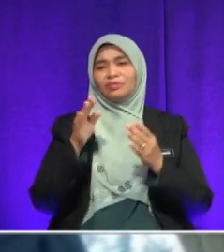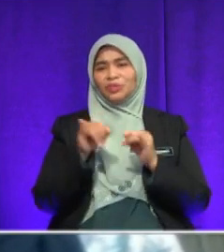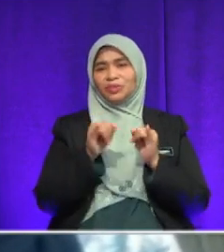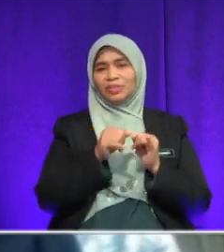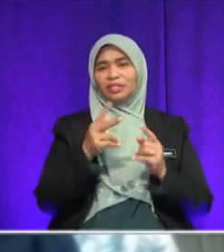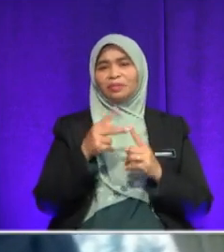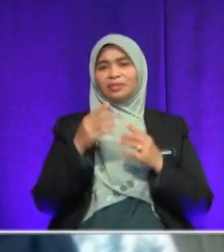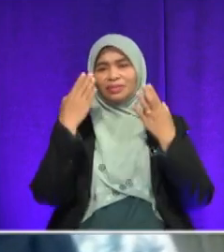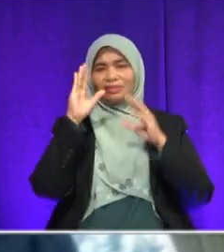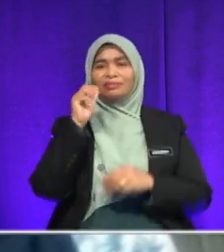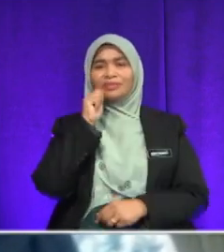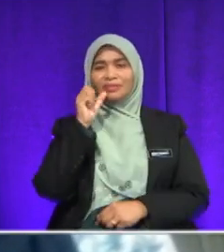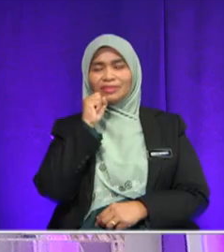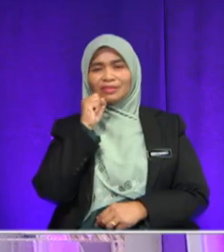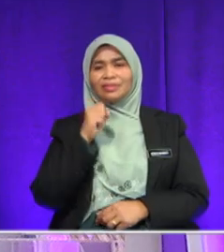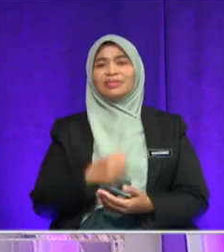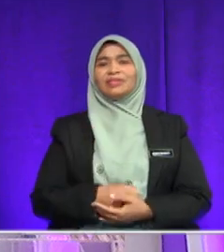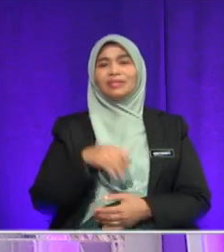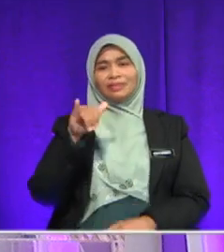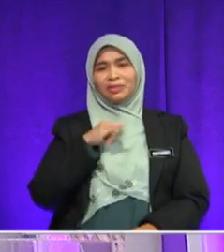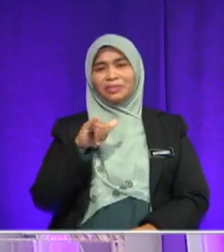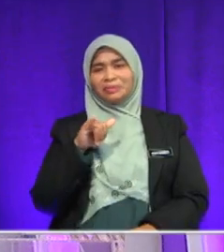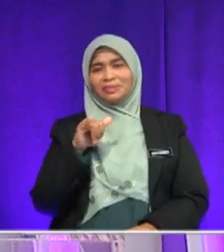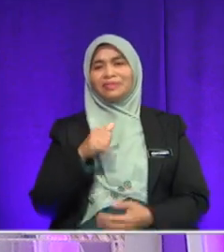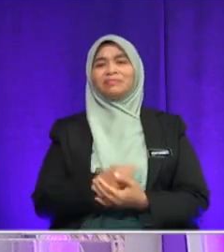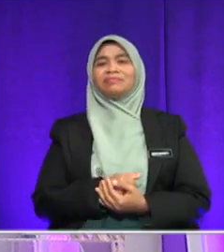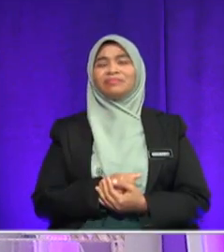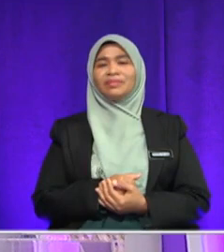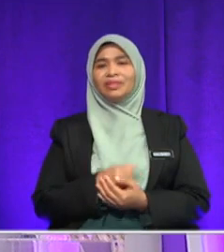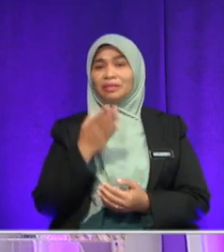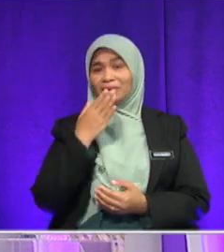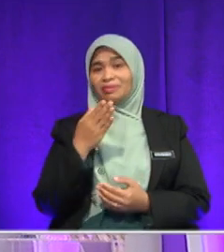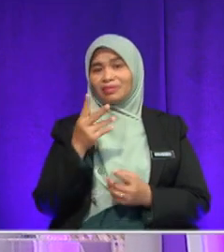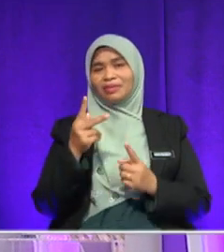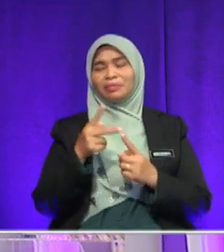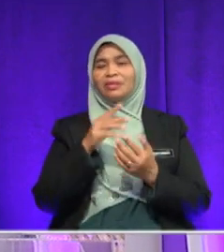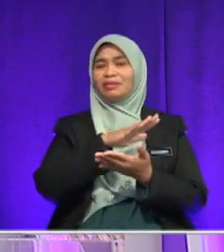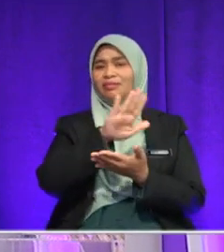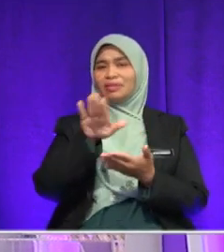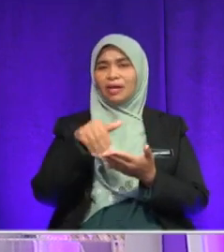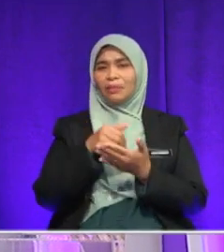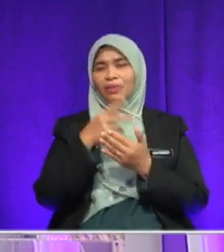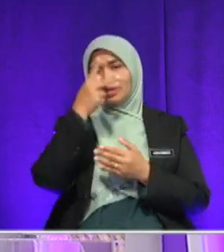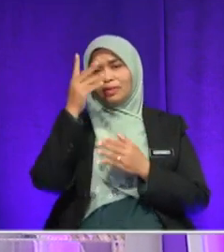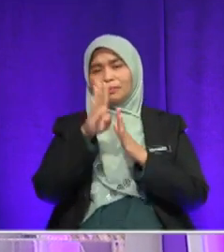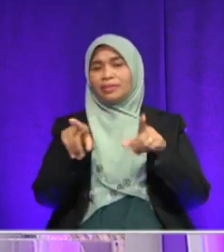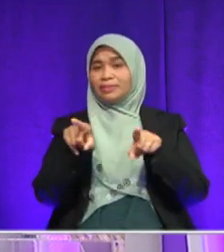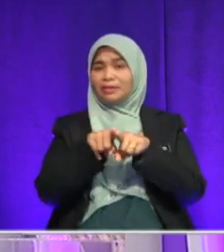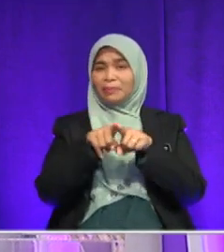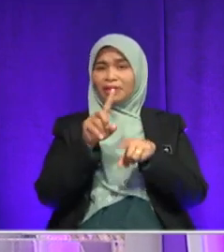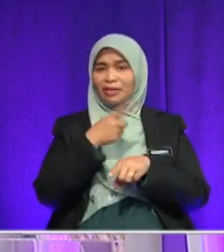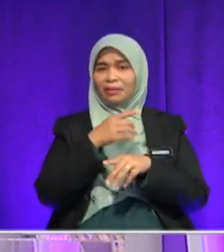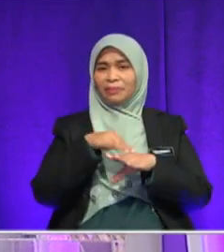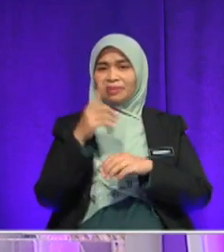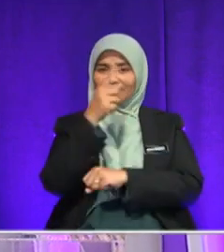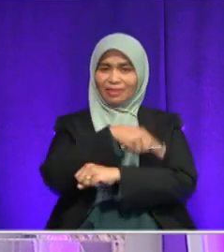kita, Cikgu Asma. Terima kasih juga Cikgu Asma kepada murid-murid di rumah. Terima kasih kerana bersama kami hari ini. Kalau nak tahu dengan lebih